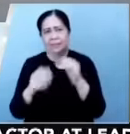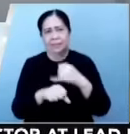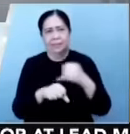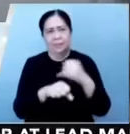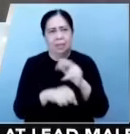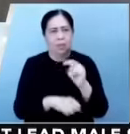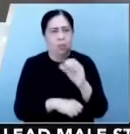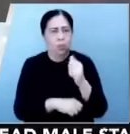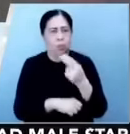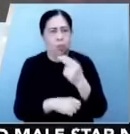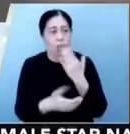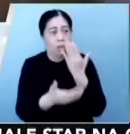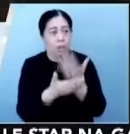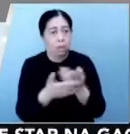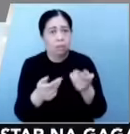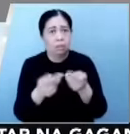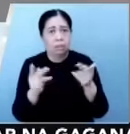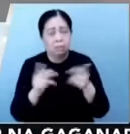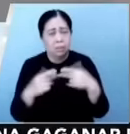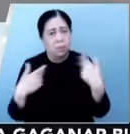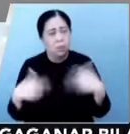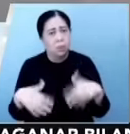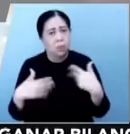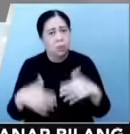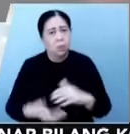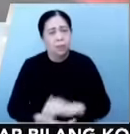kami sa lugar,